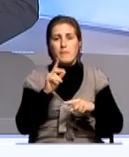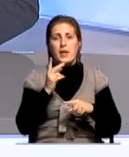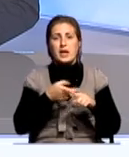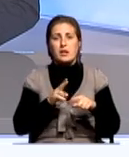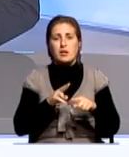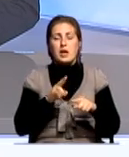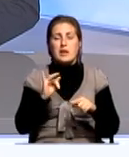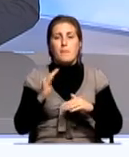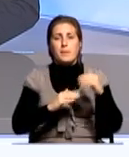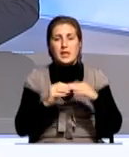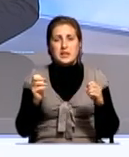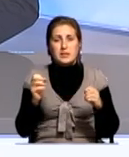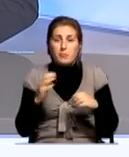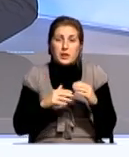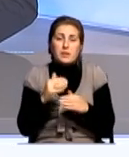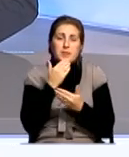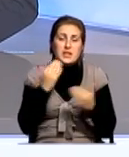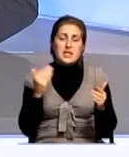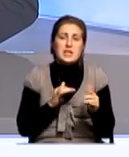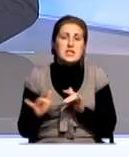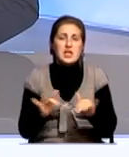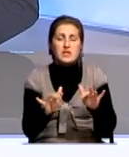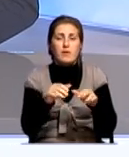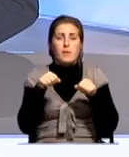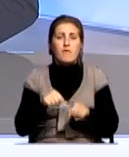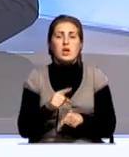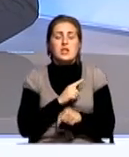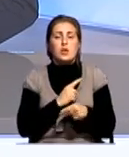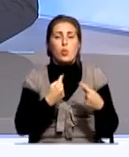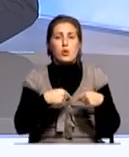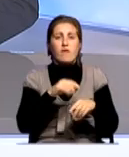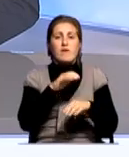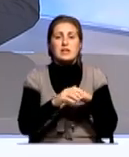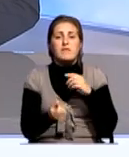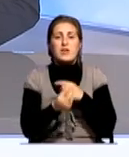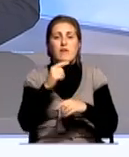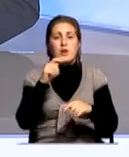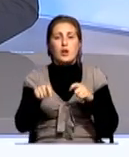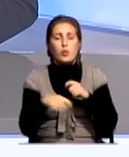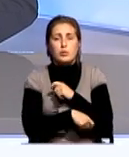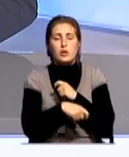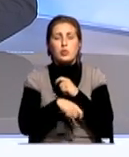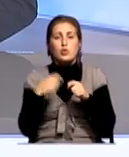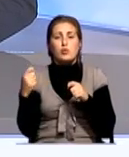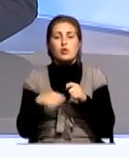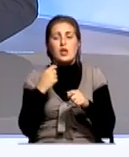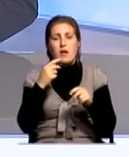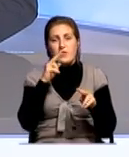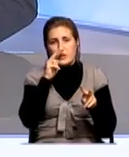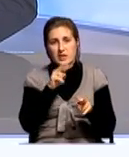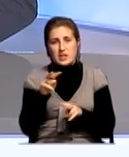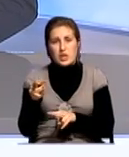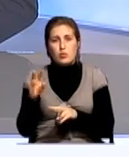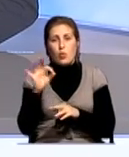практика последней последних действий правоохранительных органов факты выявленных коррупционных нарушений в полной мере свидетельствуют о